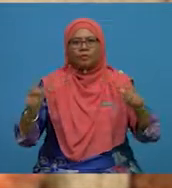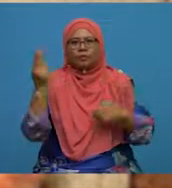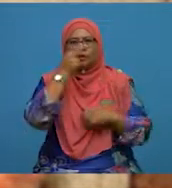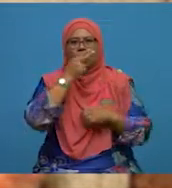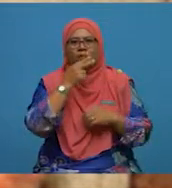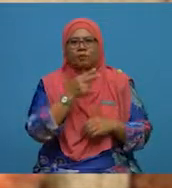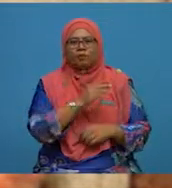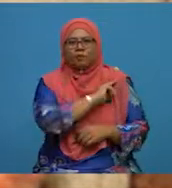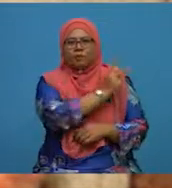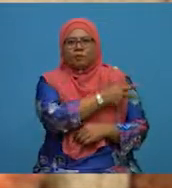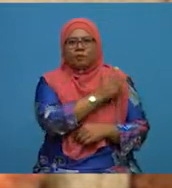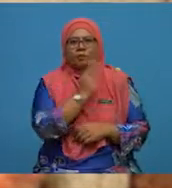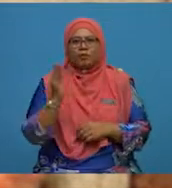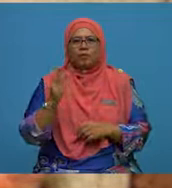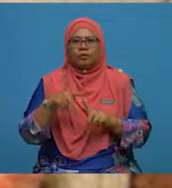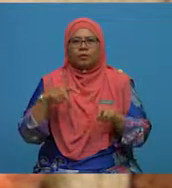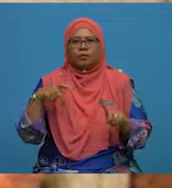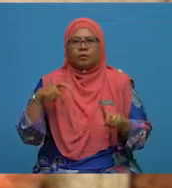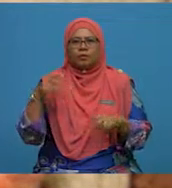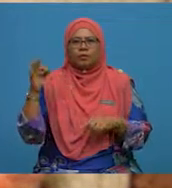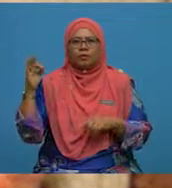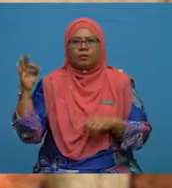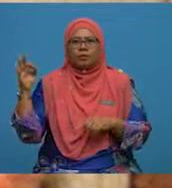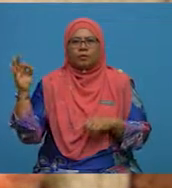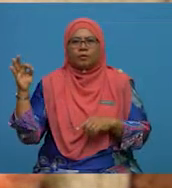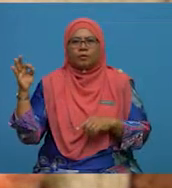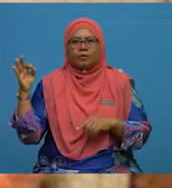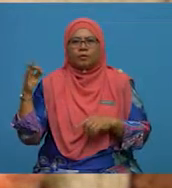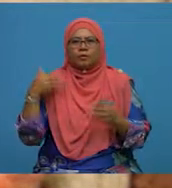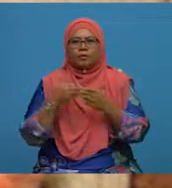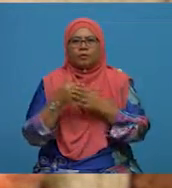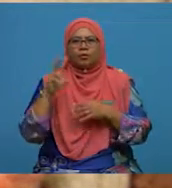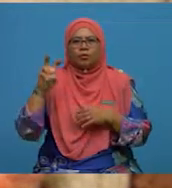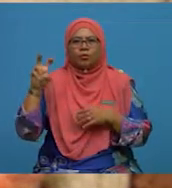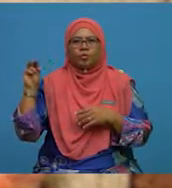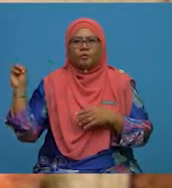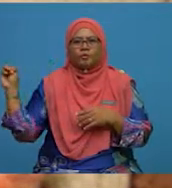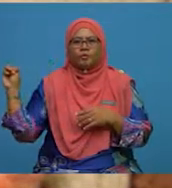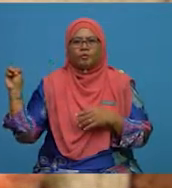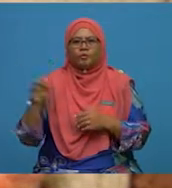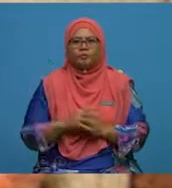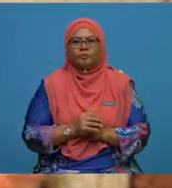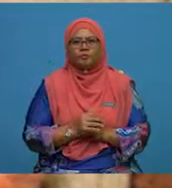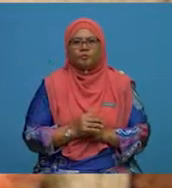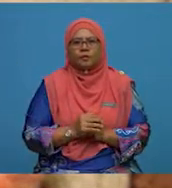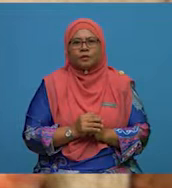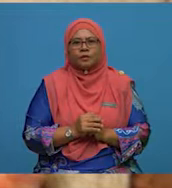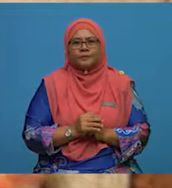Barat dari abad ke-19 Masihi hingga abad ke-20 Masihi.